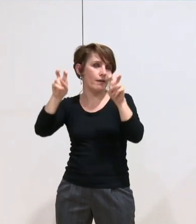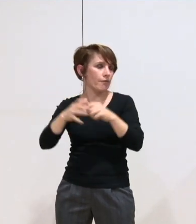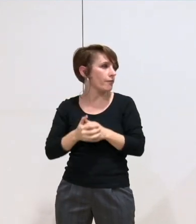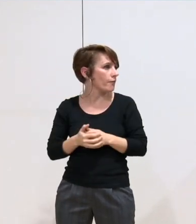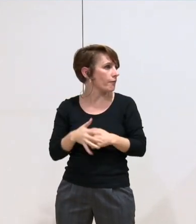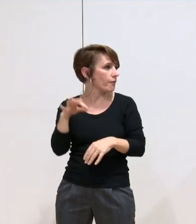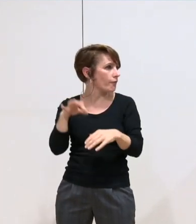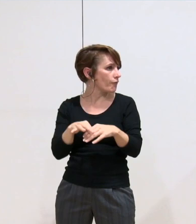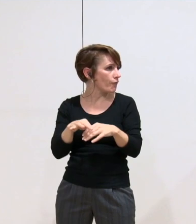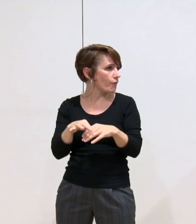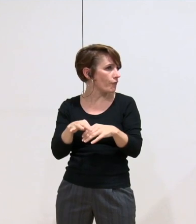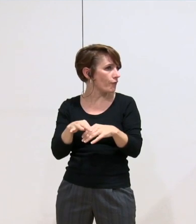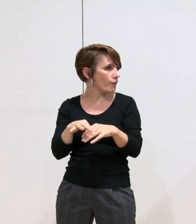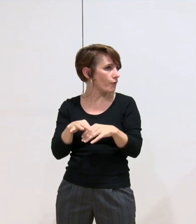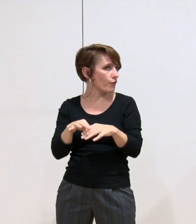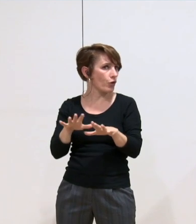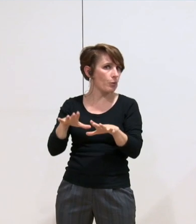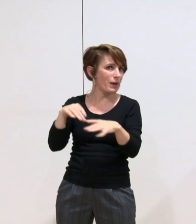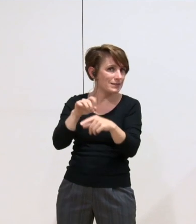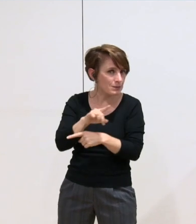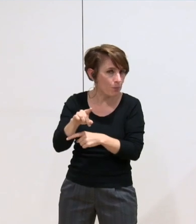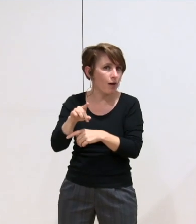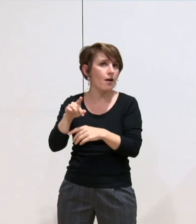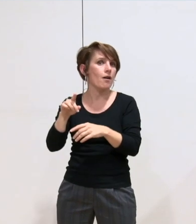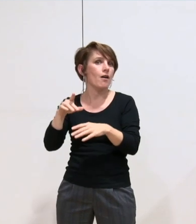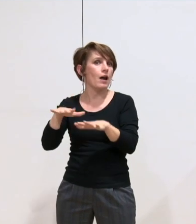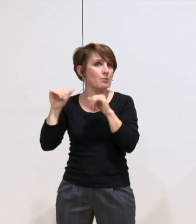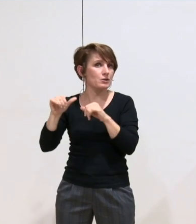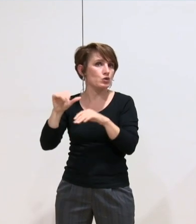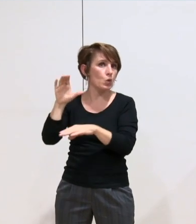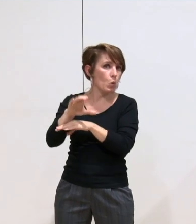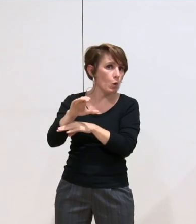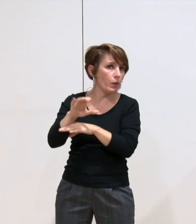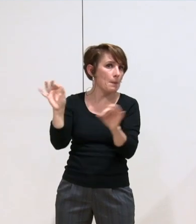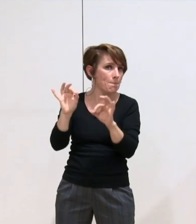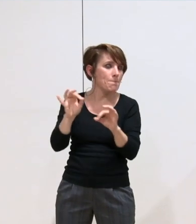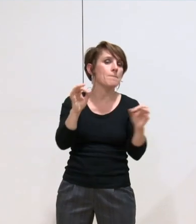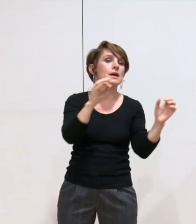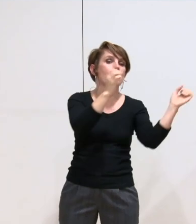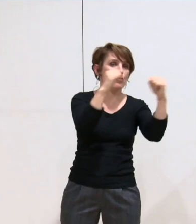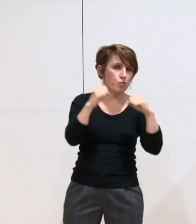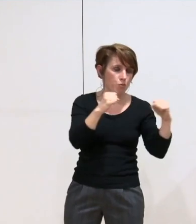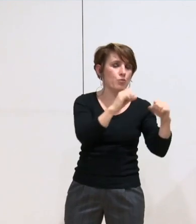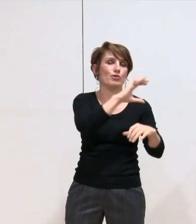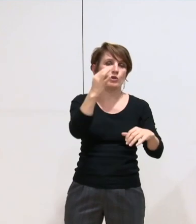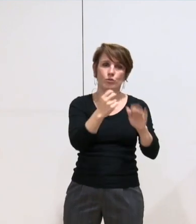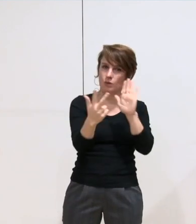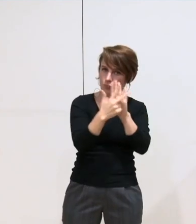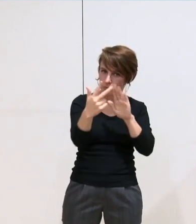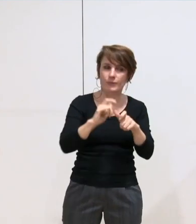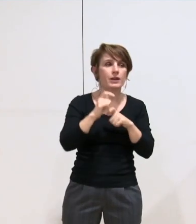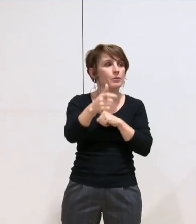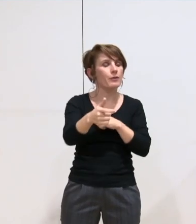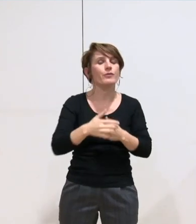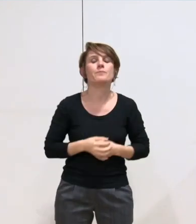ne prend pas part au vote ? Qui s'abstient ? Qui vote contre ? Qui vote pour ? Unanimité. Je vous remercie. La 51 porte